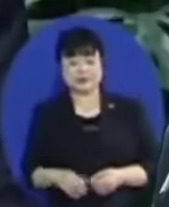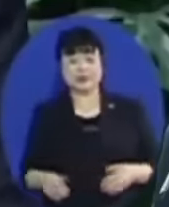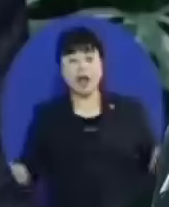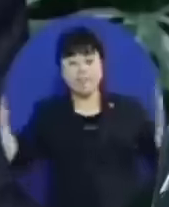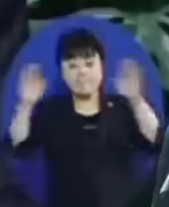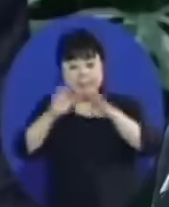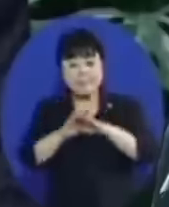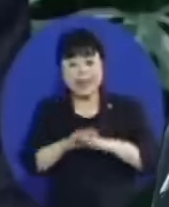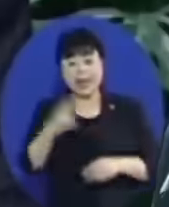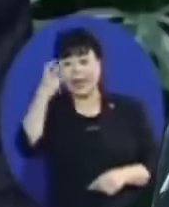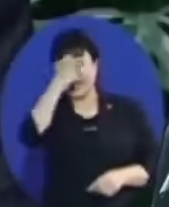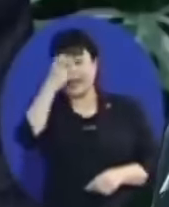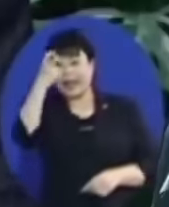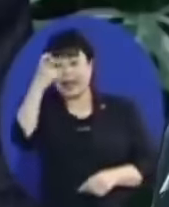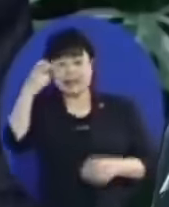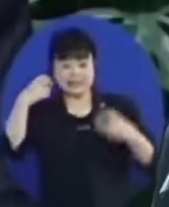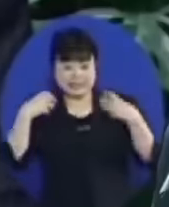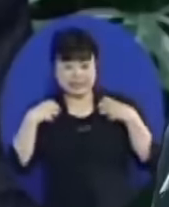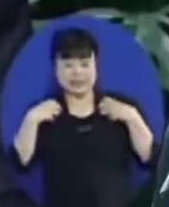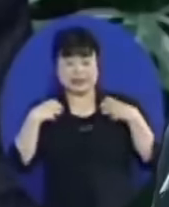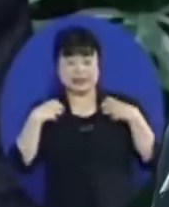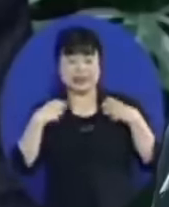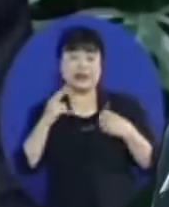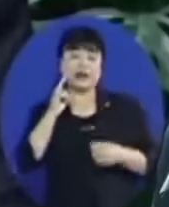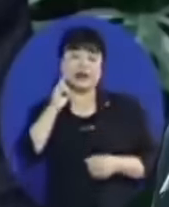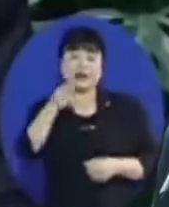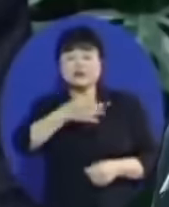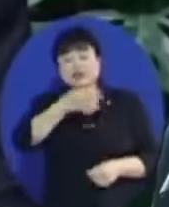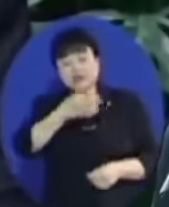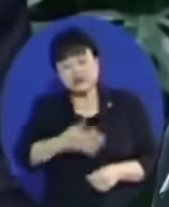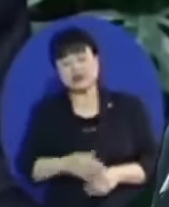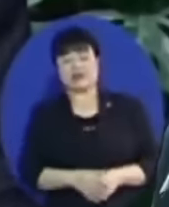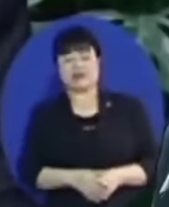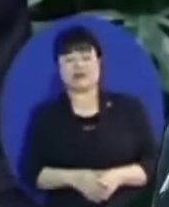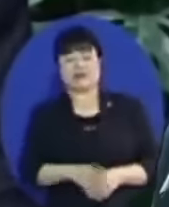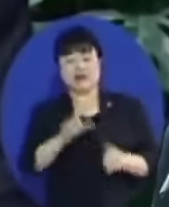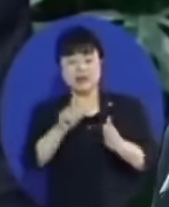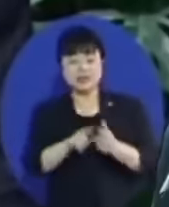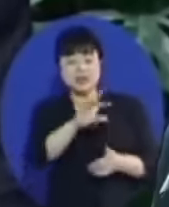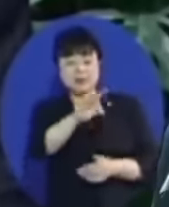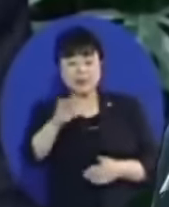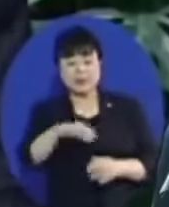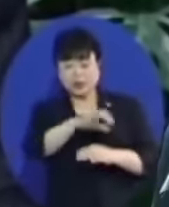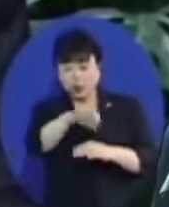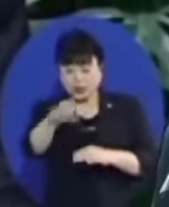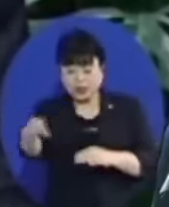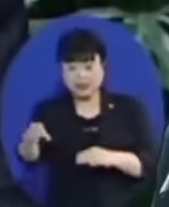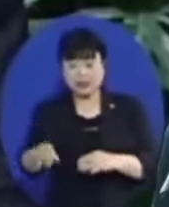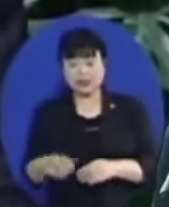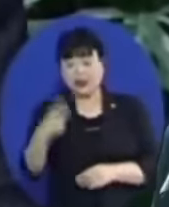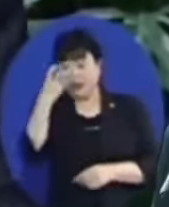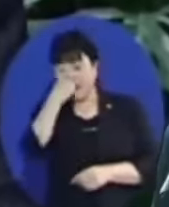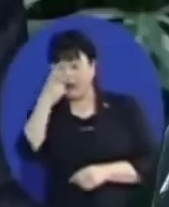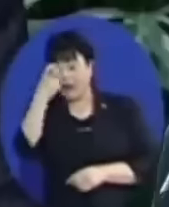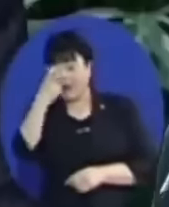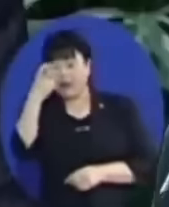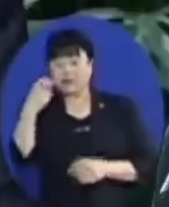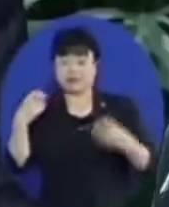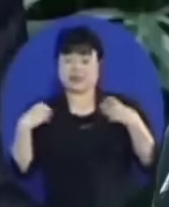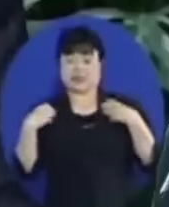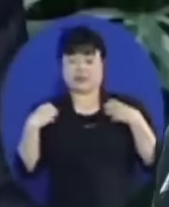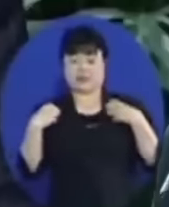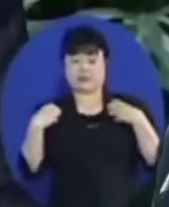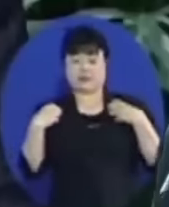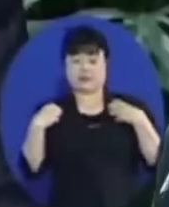야경을 돈 것입니다. 그것도 굉장히 힘이 드는 것입니다. 시간마다 온 동일을 돌아봐야 되는데 한